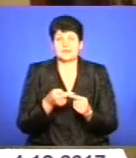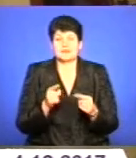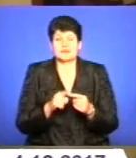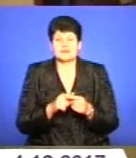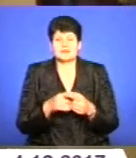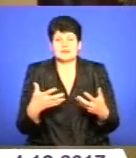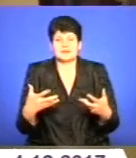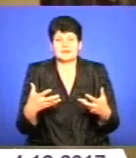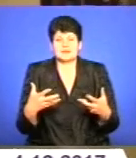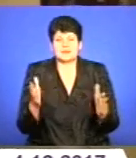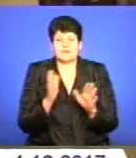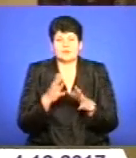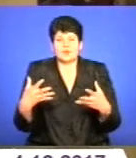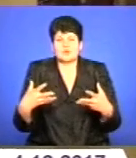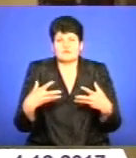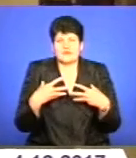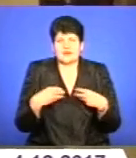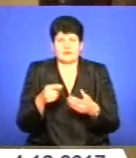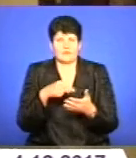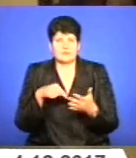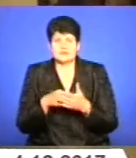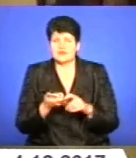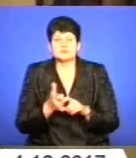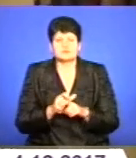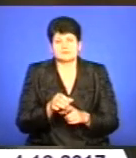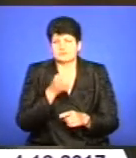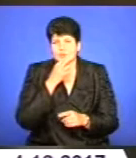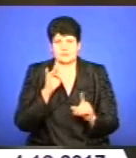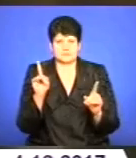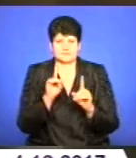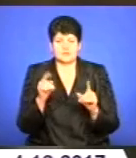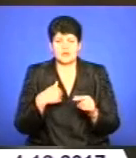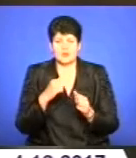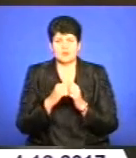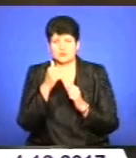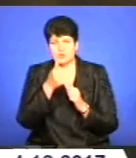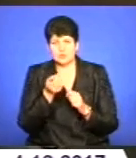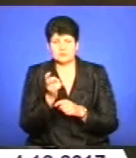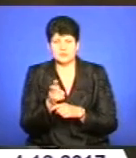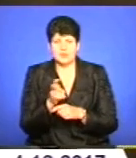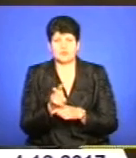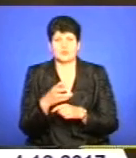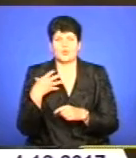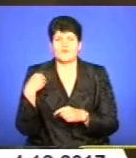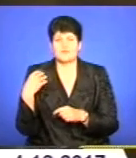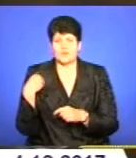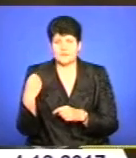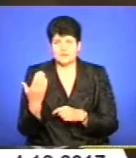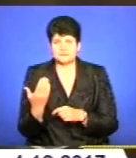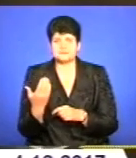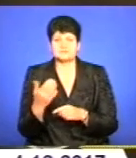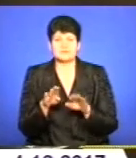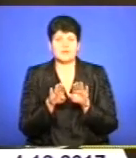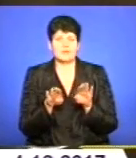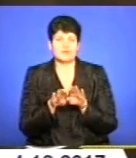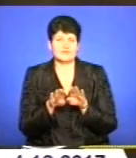в місті. І я дуже в захваті від цієї музики. Я щорічно відвідувала джаз-бес у Львові. І в